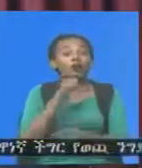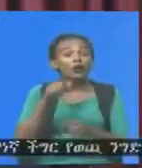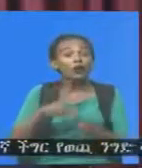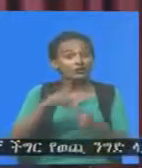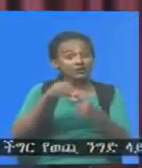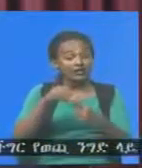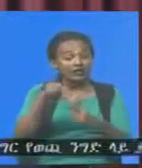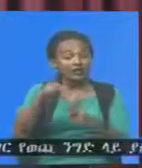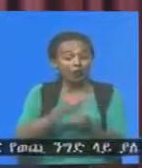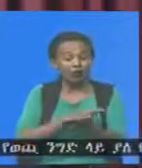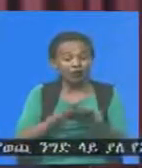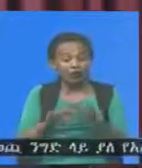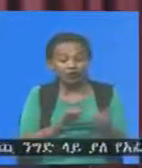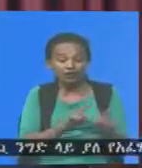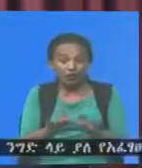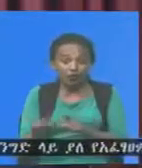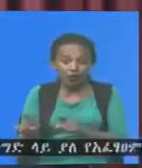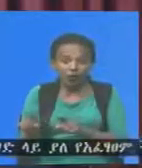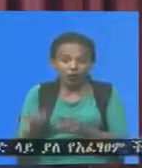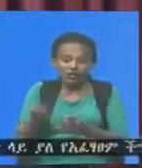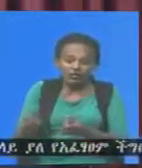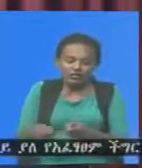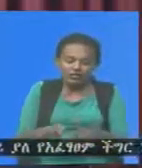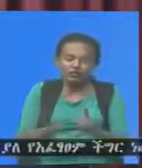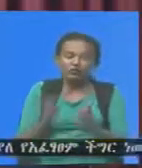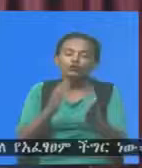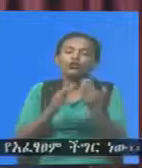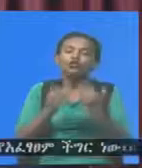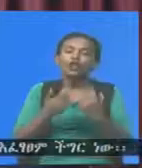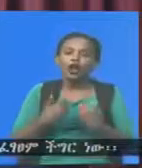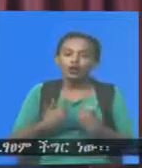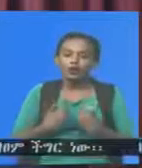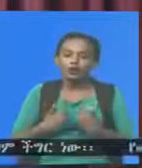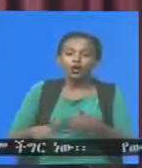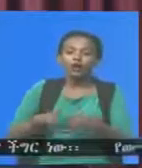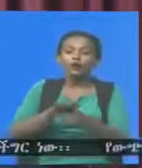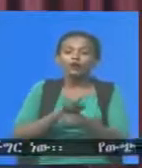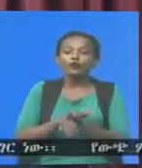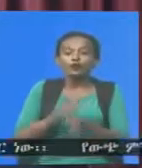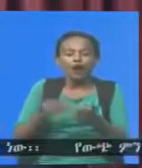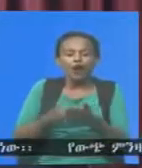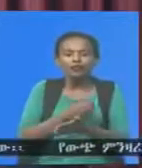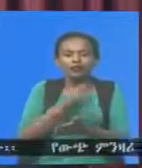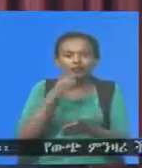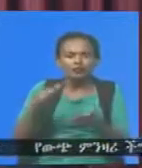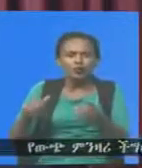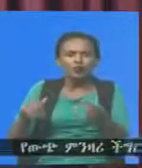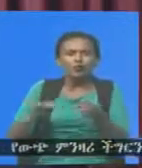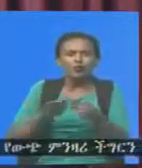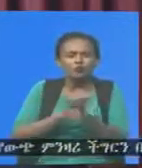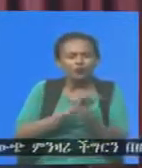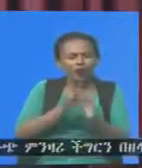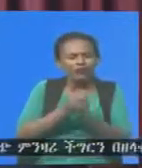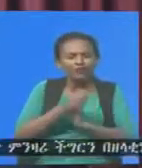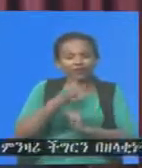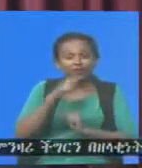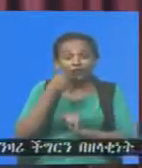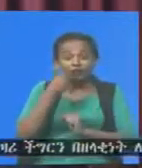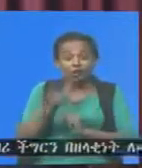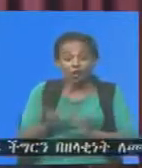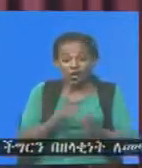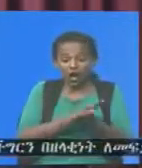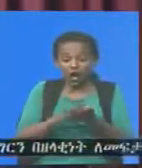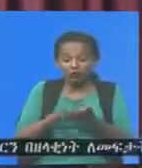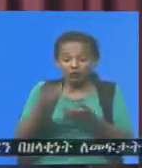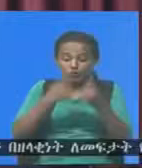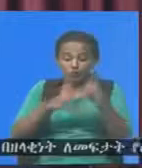ያን ማጣራት ደግሞ ሲስተሙ ችግር አለው በሙሉ አልታደሰም በሙሉ አልተቀየረም ያልን ስለሆነ አጥርቶ ለማምጣትም